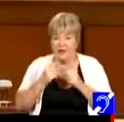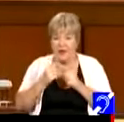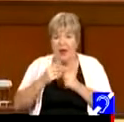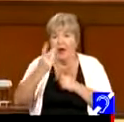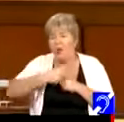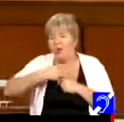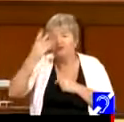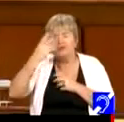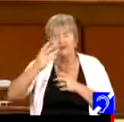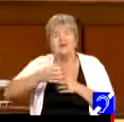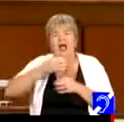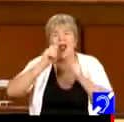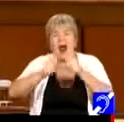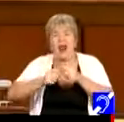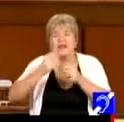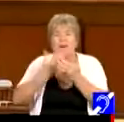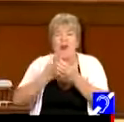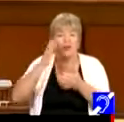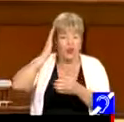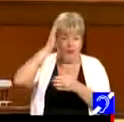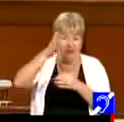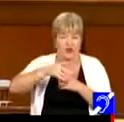legământ pentru viitor.